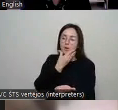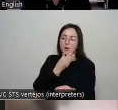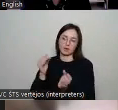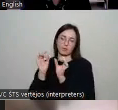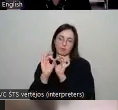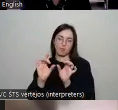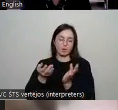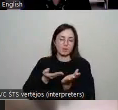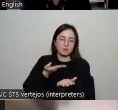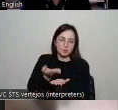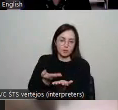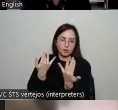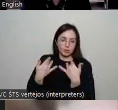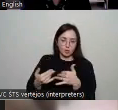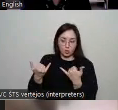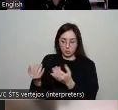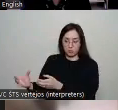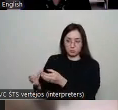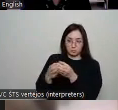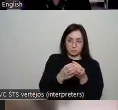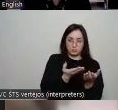Thank you.